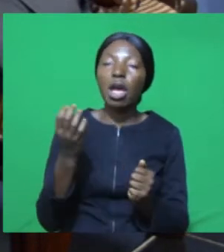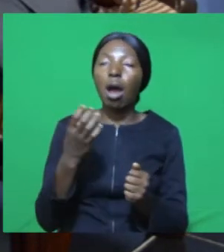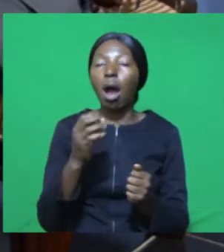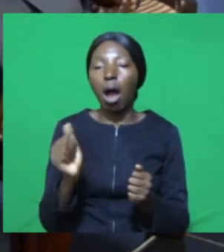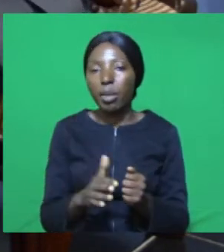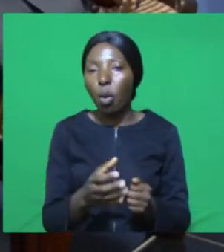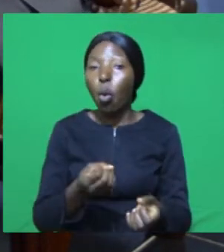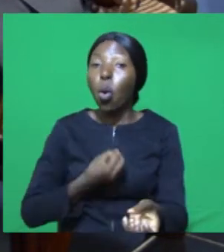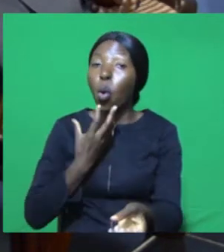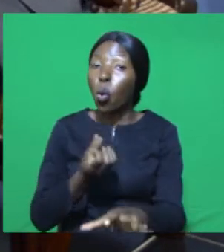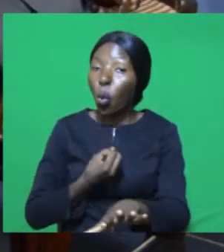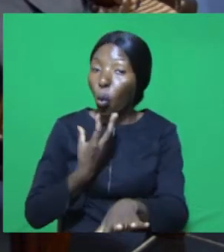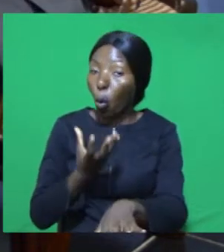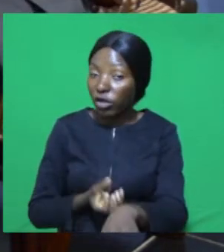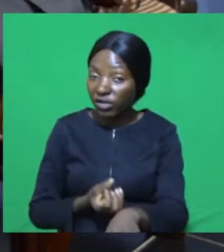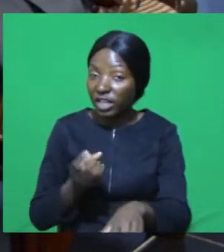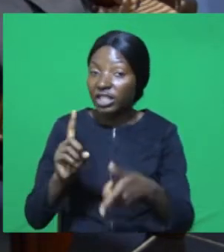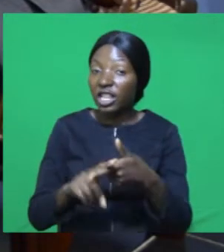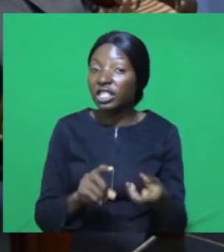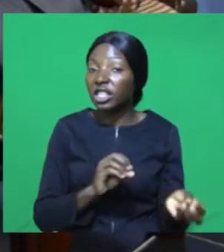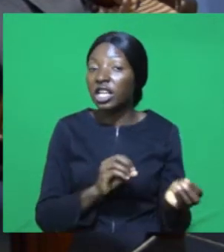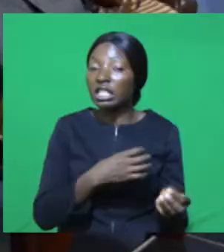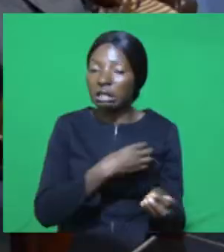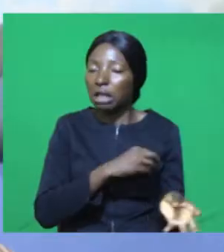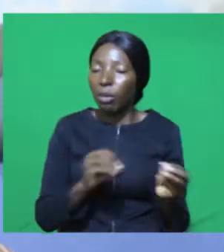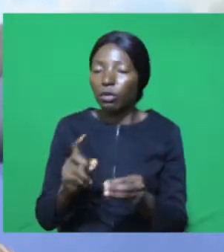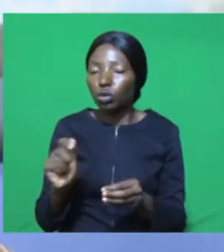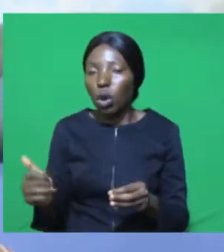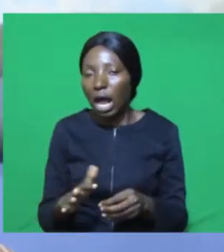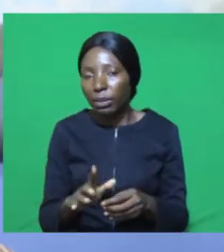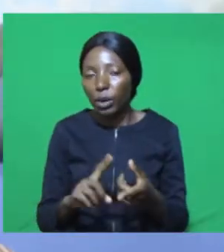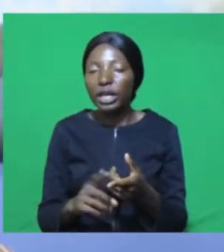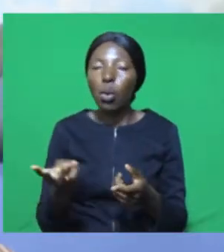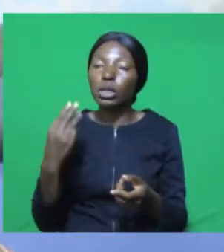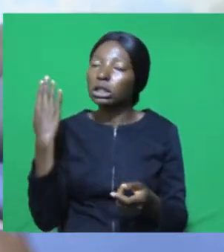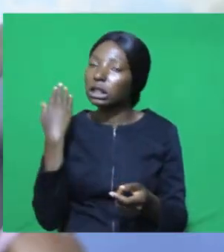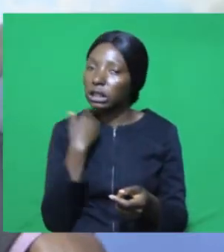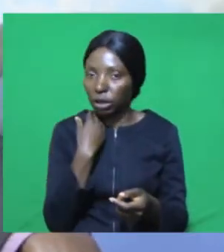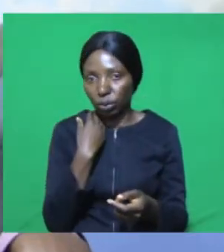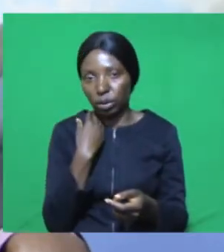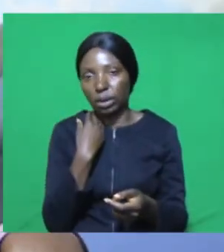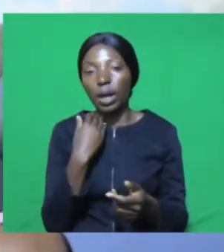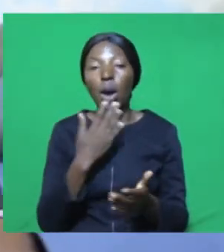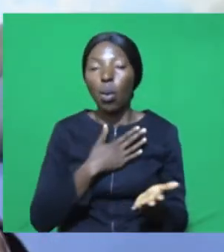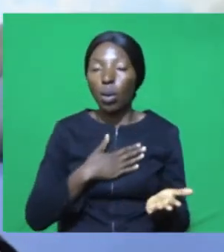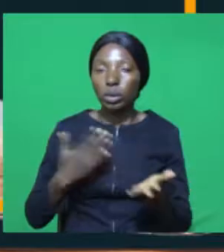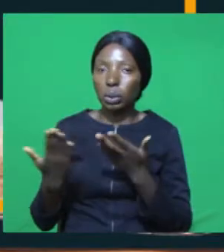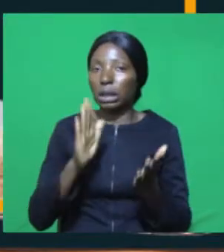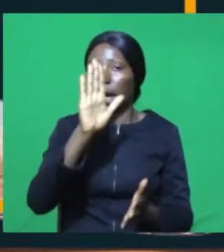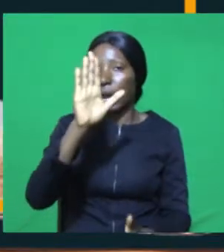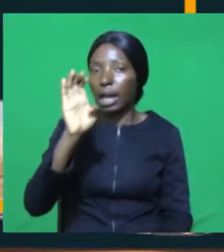baba. But pane chimwe chinhu chinoitwa nechitema kana chauya pamunhu. Okay. Chikaitwa chitema. Leviticus 18 verse